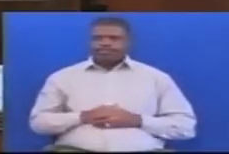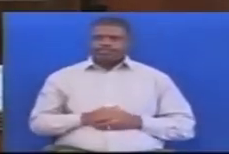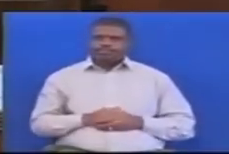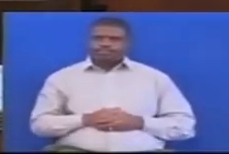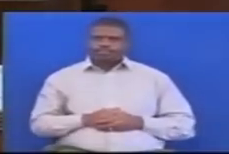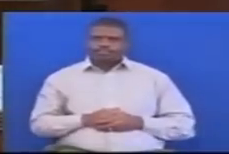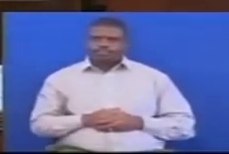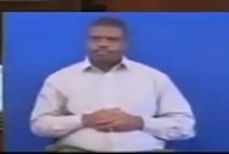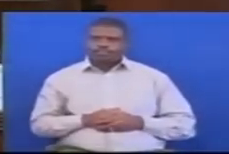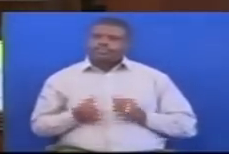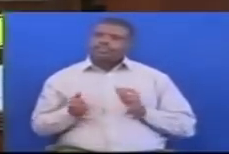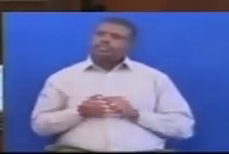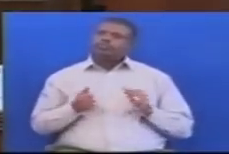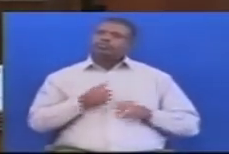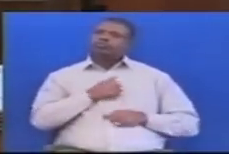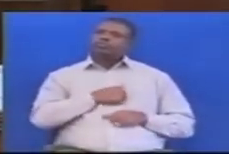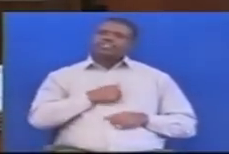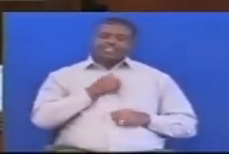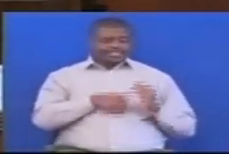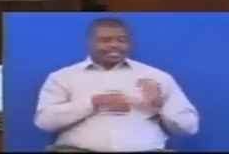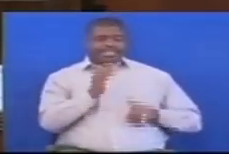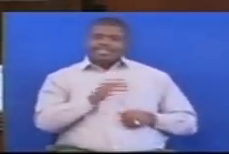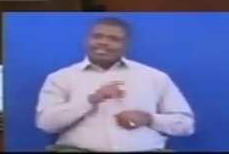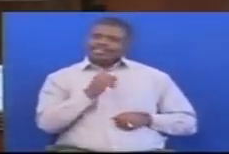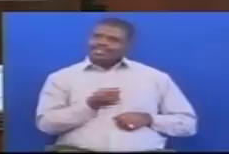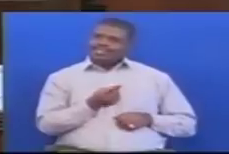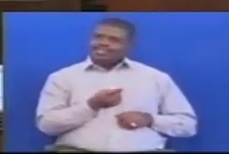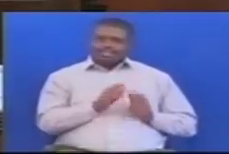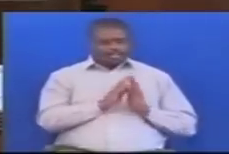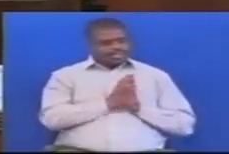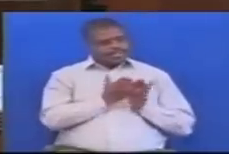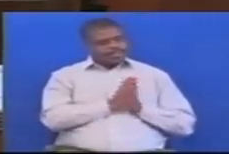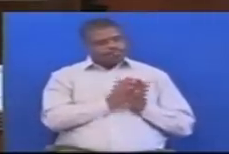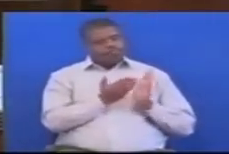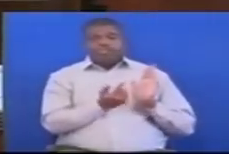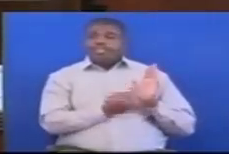Na cha kusikitisha zaidi, kwenye kitabu chako hiki